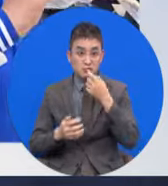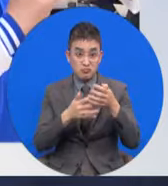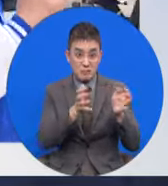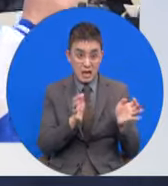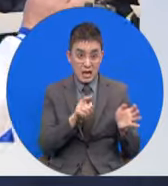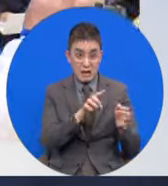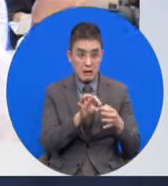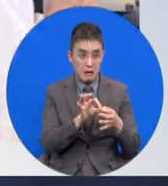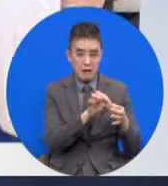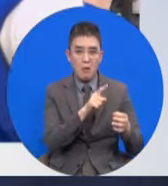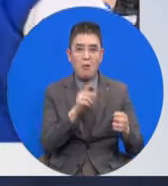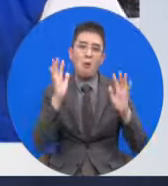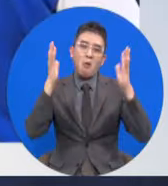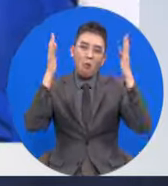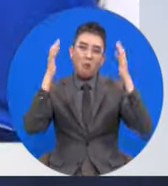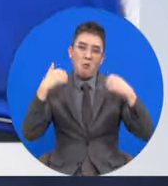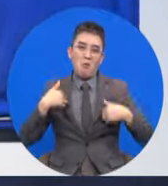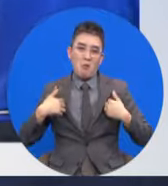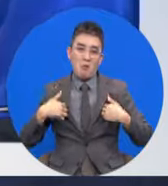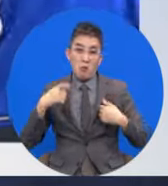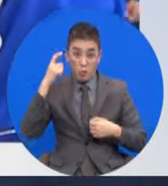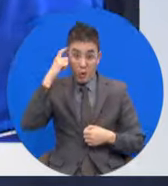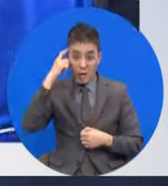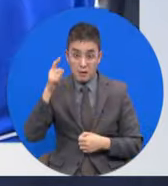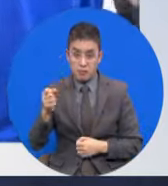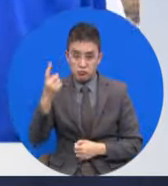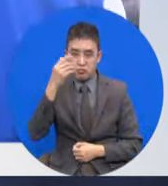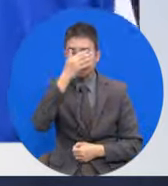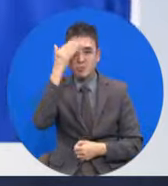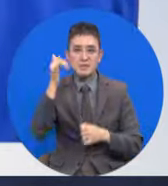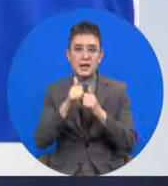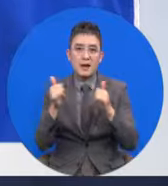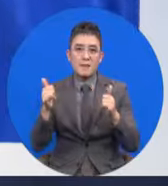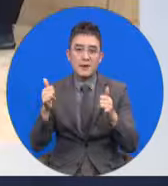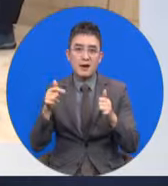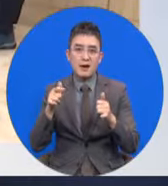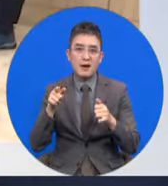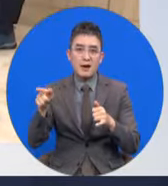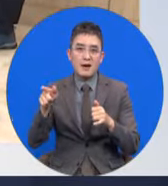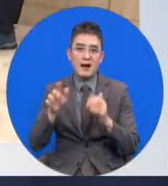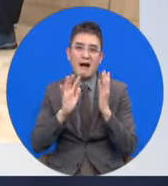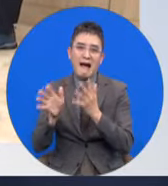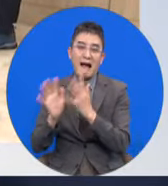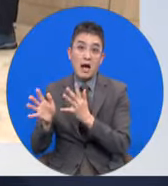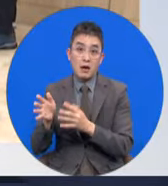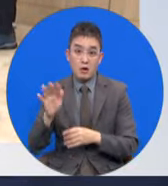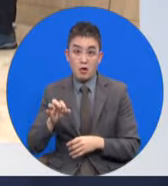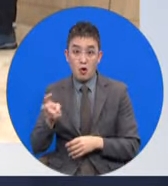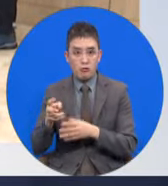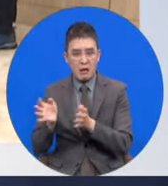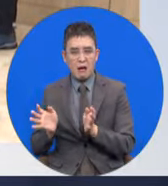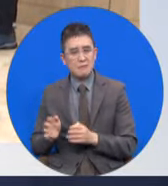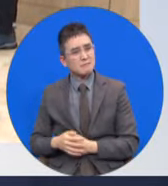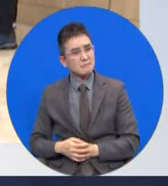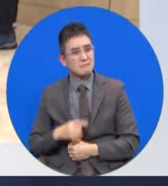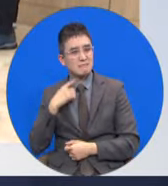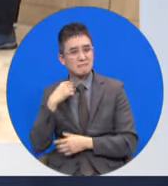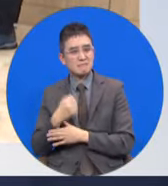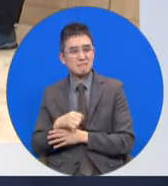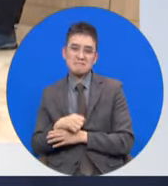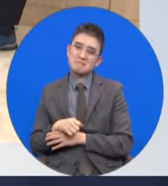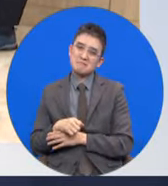굉장히 강조를 했었습니다. 젊은 분들 투표를 독려하기 위해서. 그런데 여당에서는 좀 뜸했었지요. 지금까지는. 네,